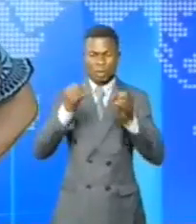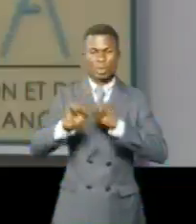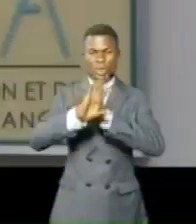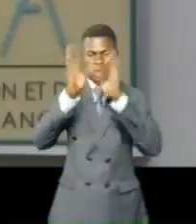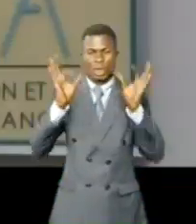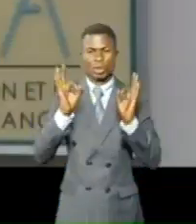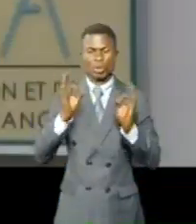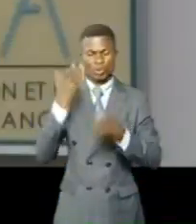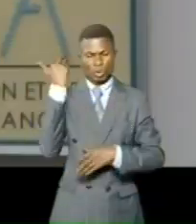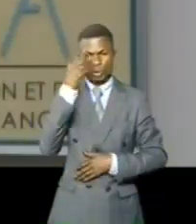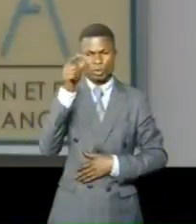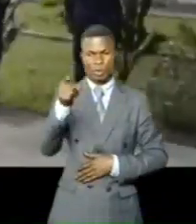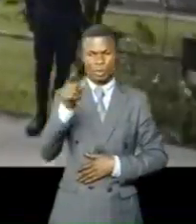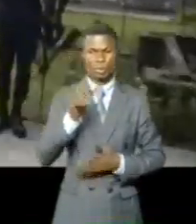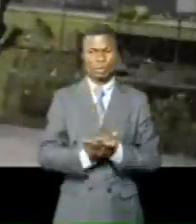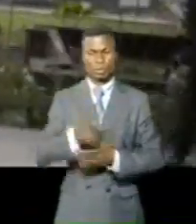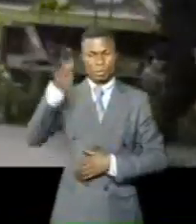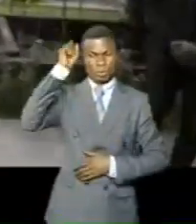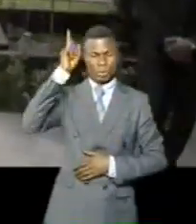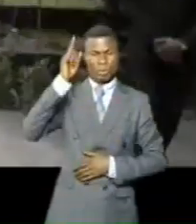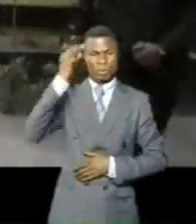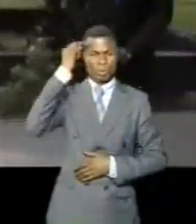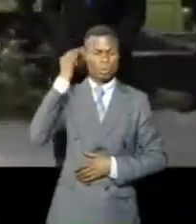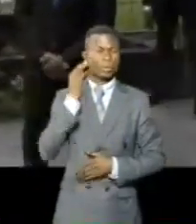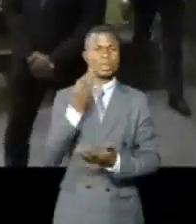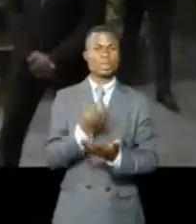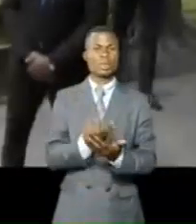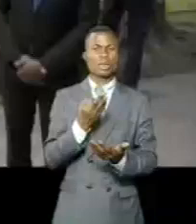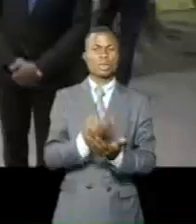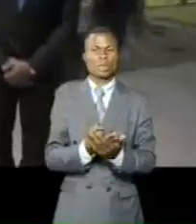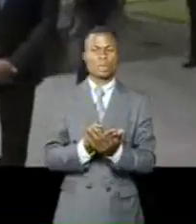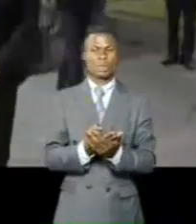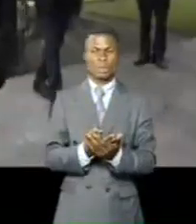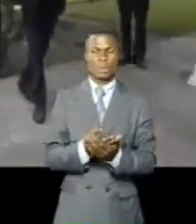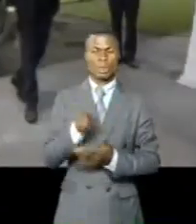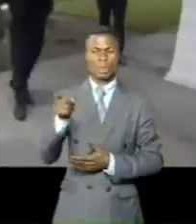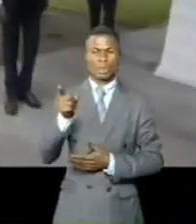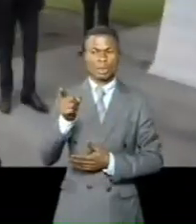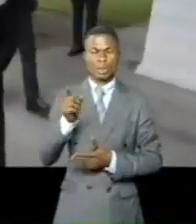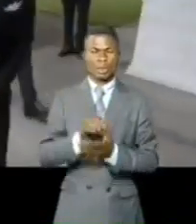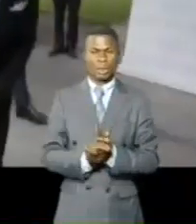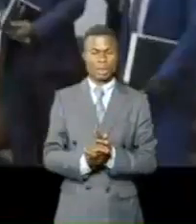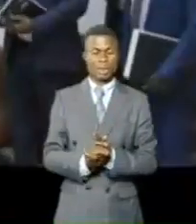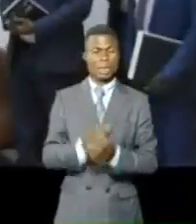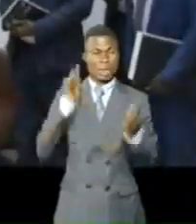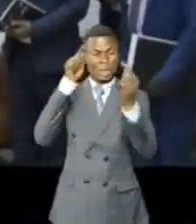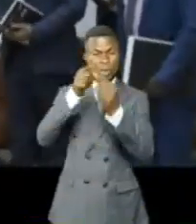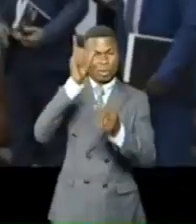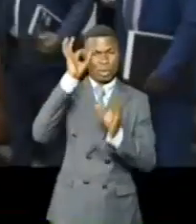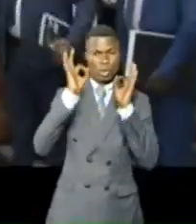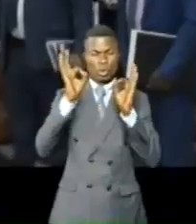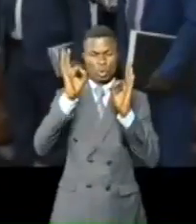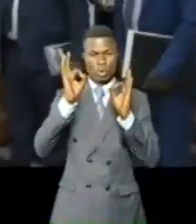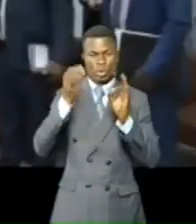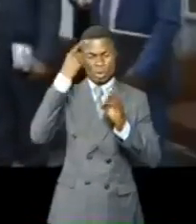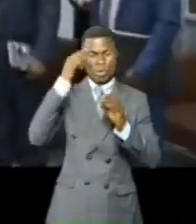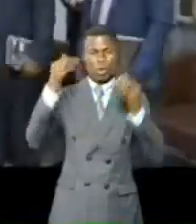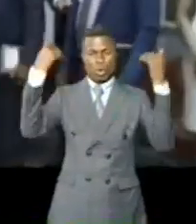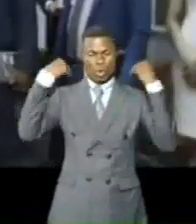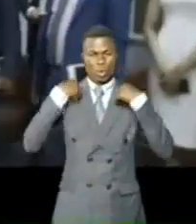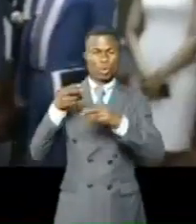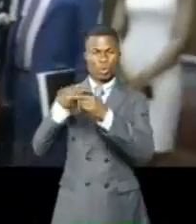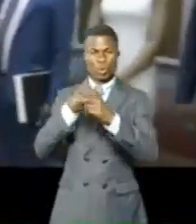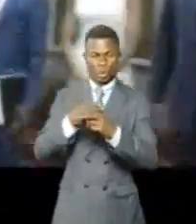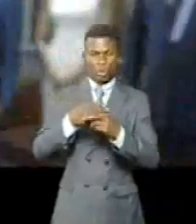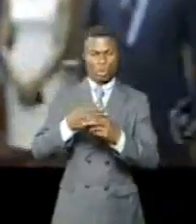orientations. Il était donc temps pour le ministre des Finances, Sele Yalagouli, de fixer de nouveaux objectifs à l'autorité des régulations et des contrôles